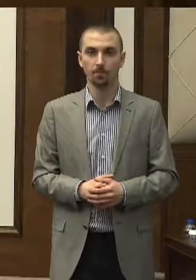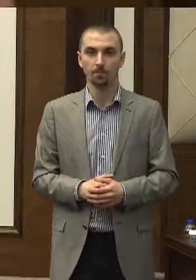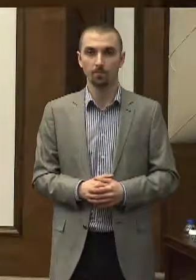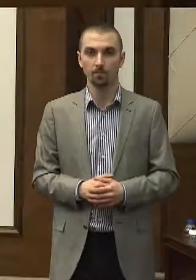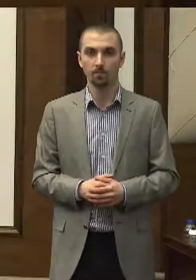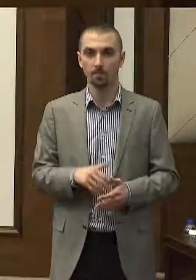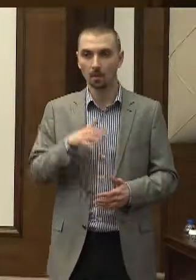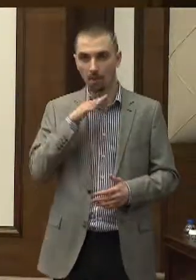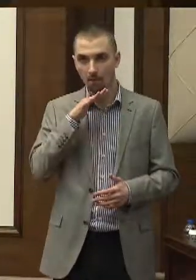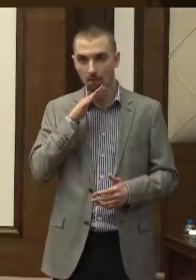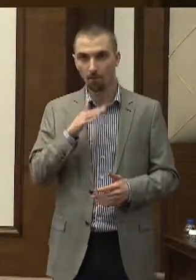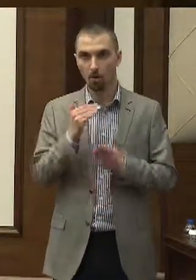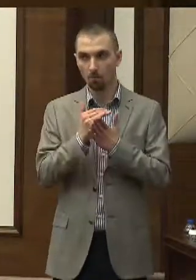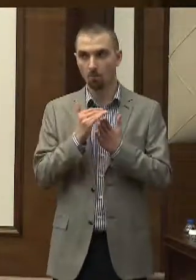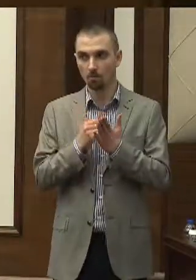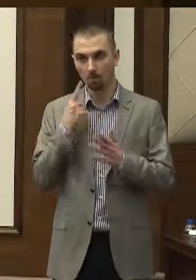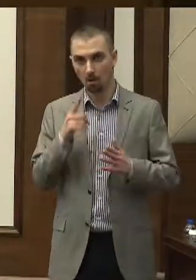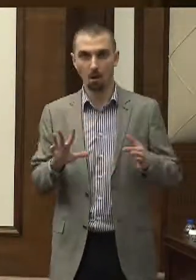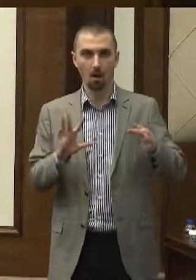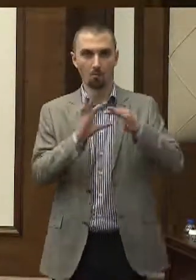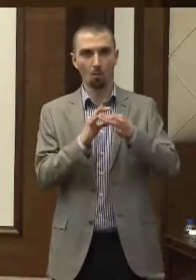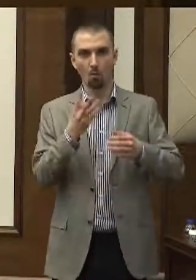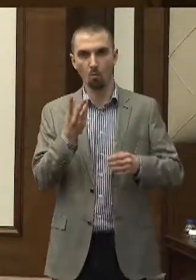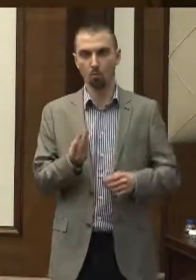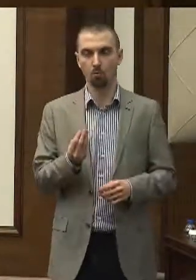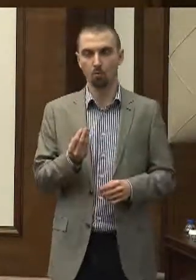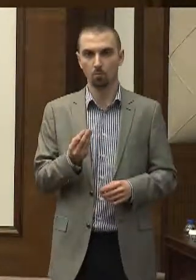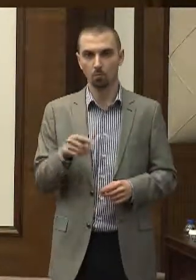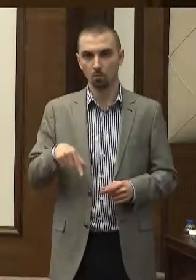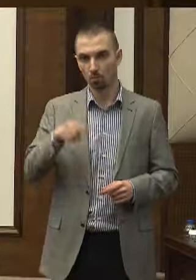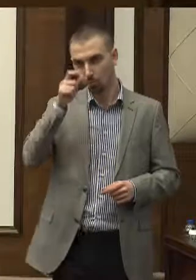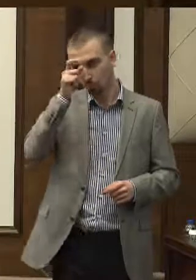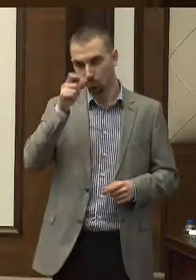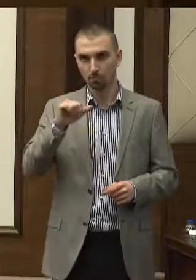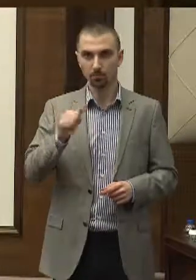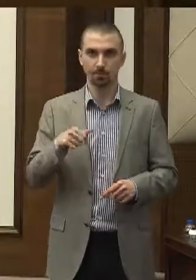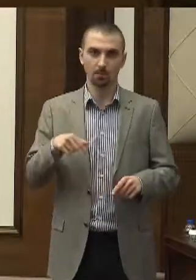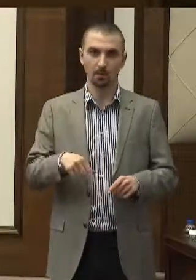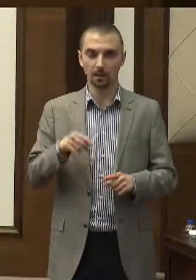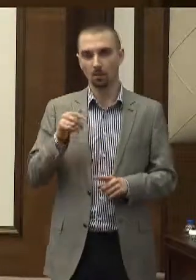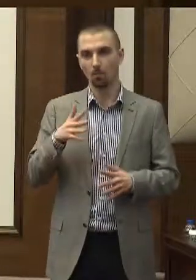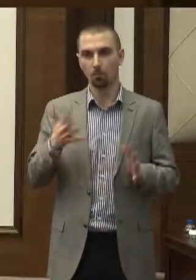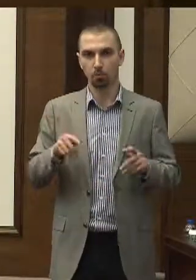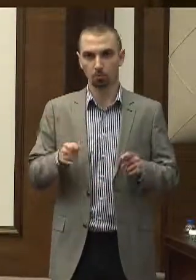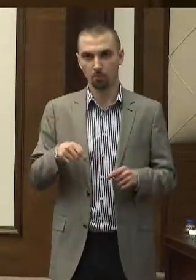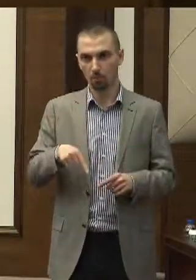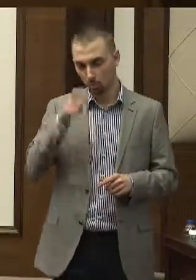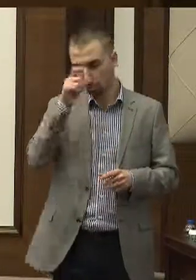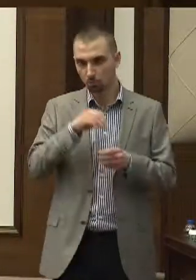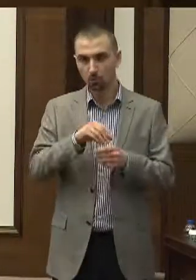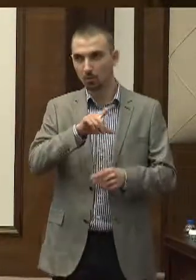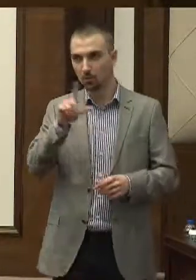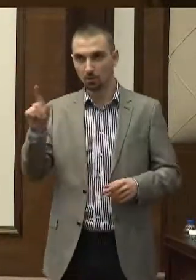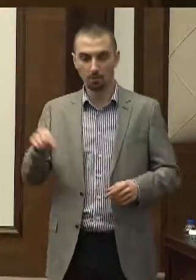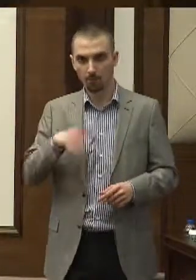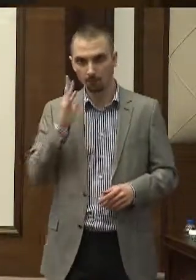Avrupa standartlarına geçmiş Türkiye'nin en örnek bir nolu ilçesidir. İkincisini